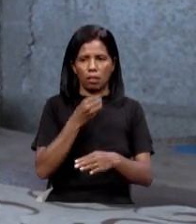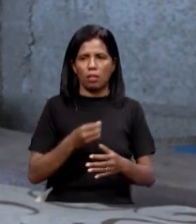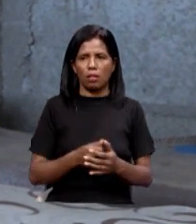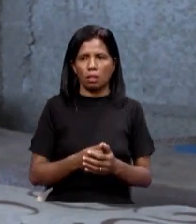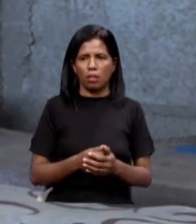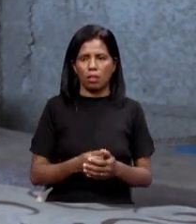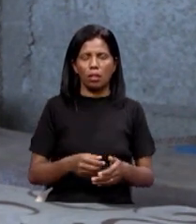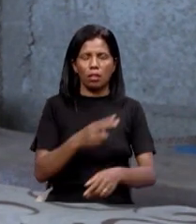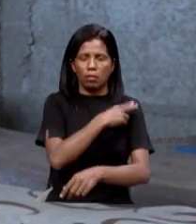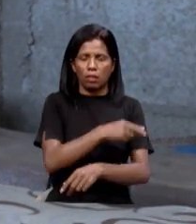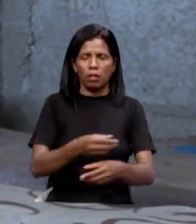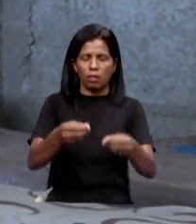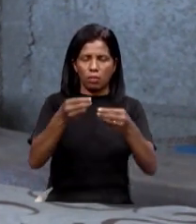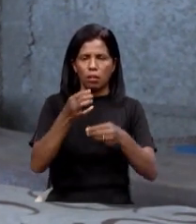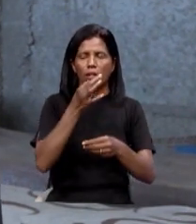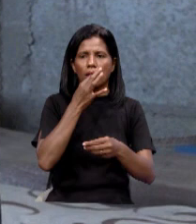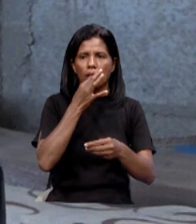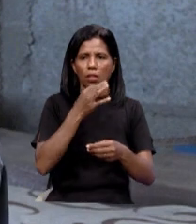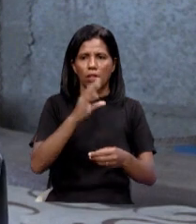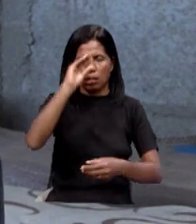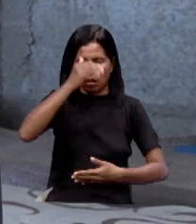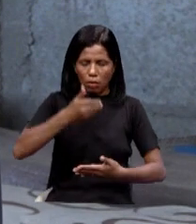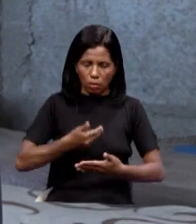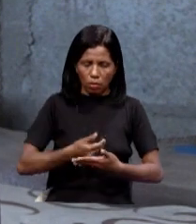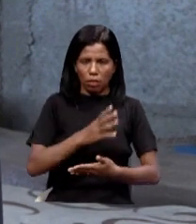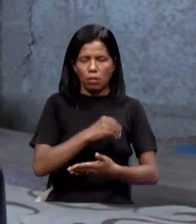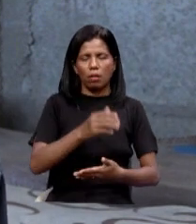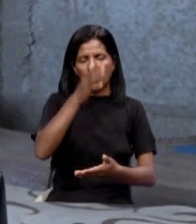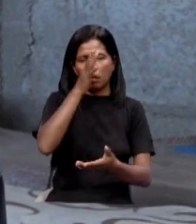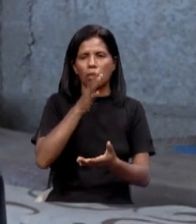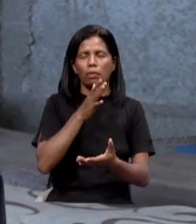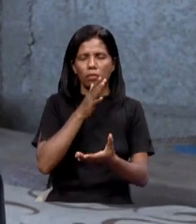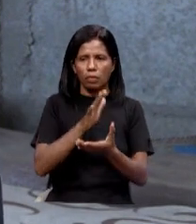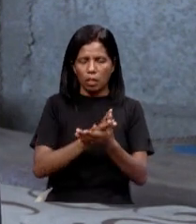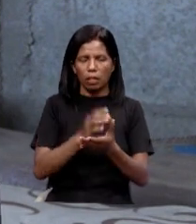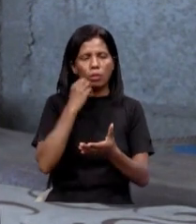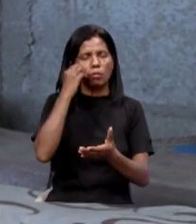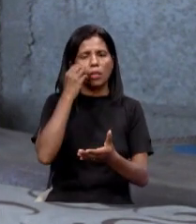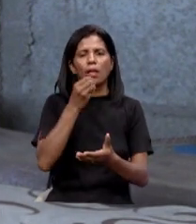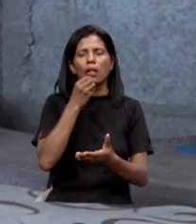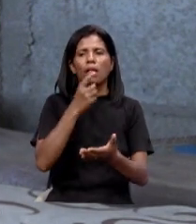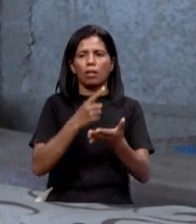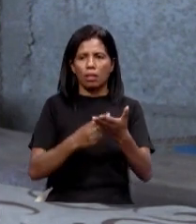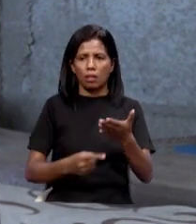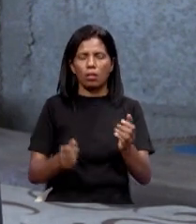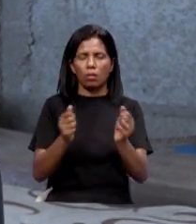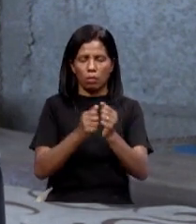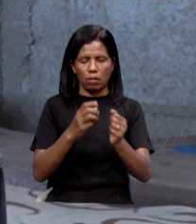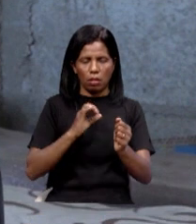Sekitar kapal nanti ke nasi kotak bahau, bahau nua, bahau nafe, nua mak kotak ansa ida. Saya aku hukum di sahun yang